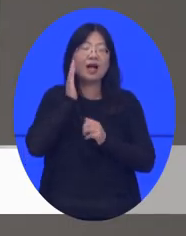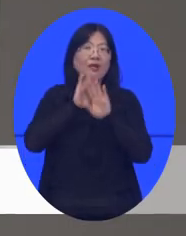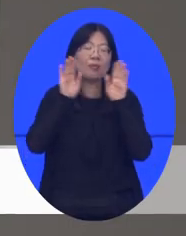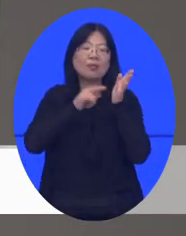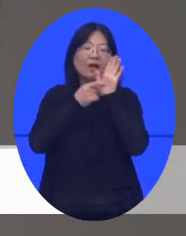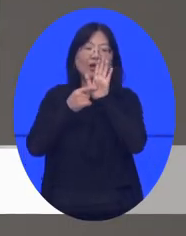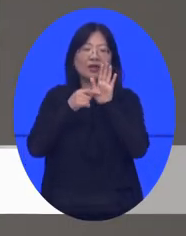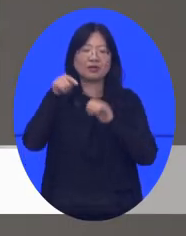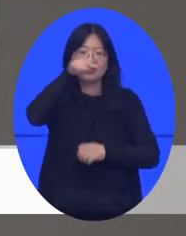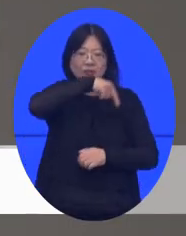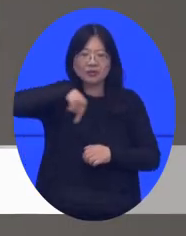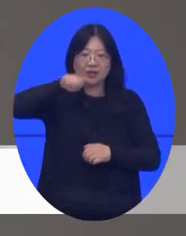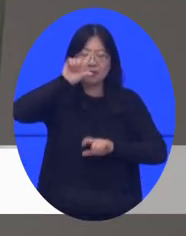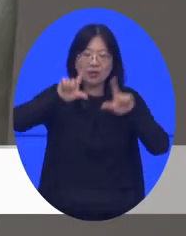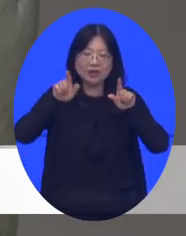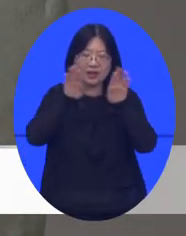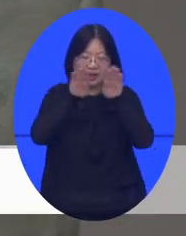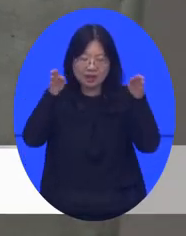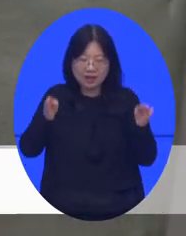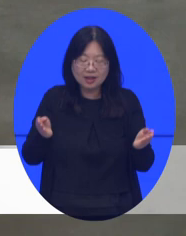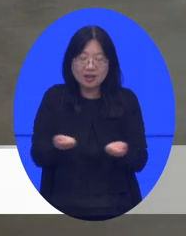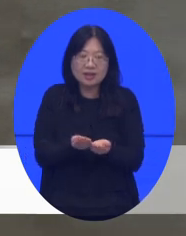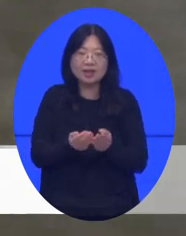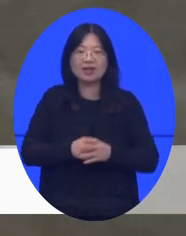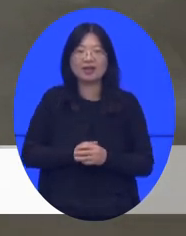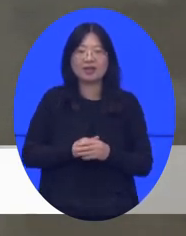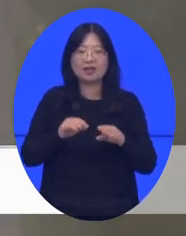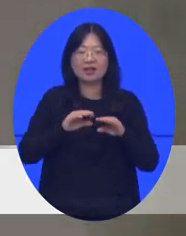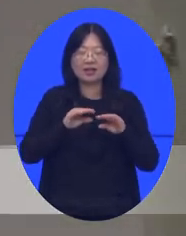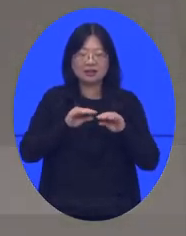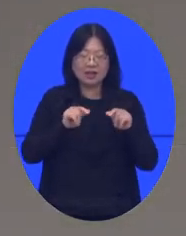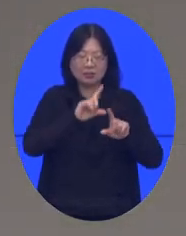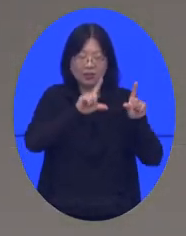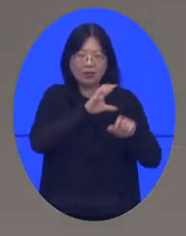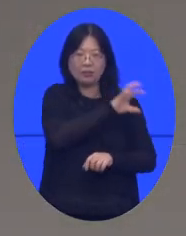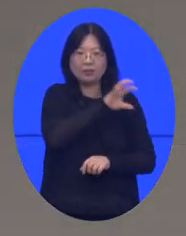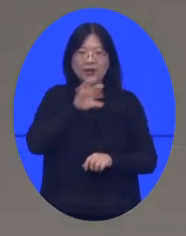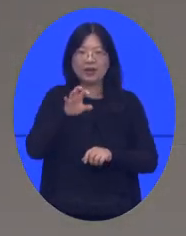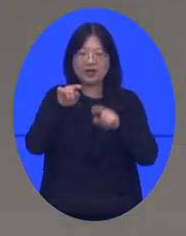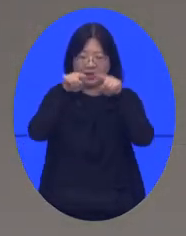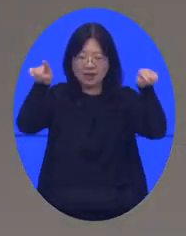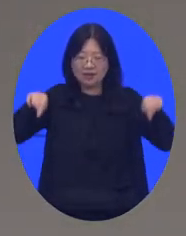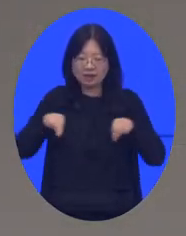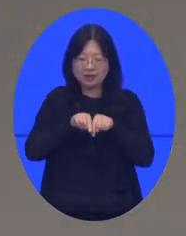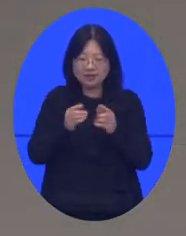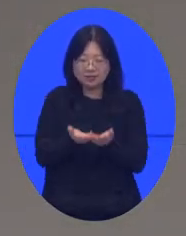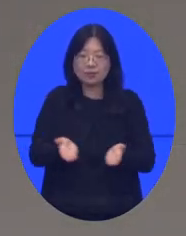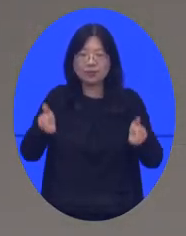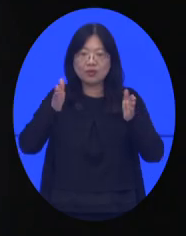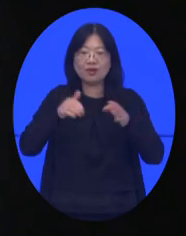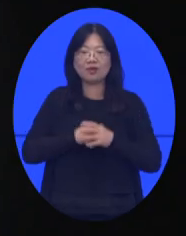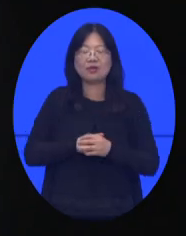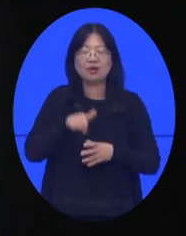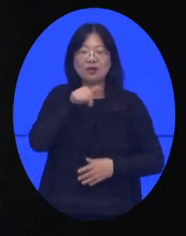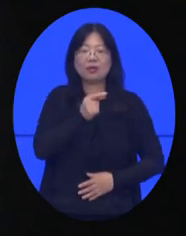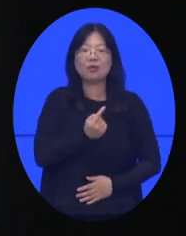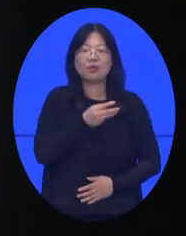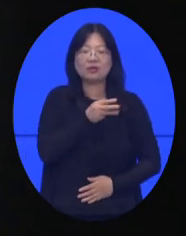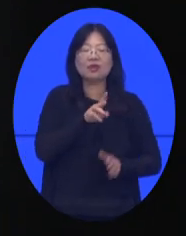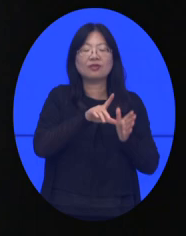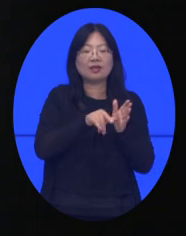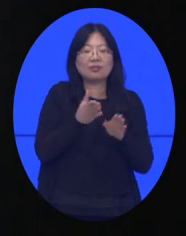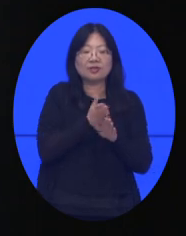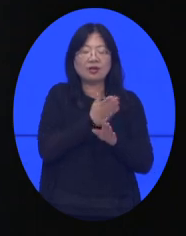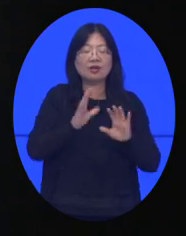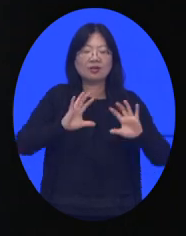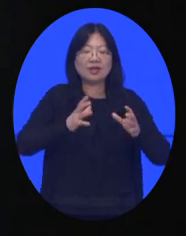하늘을 표현한 동그란 모양의 괴, 땅을 본떠 사각형으로 만든 보, 고려부터